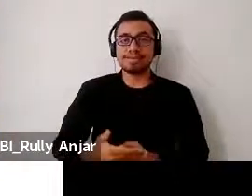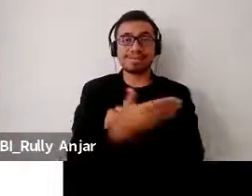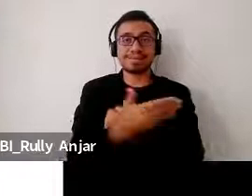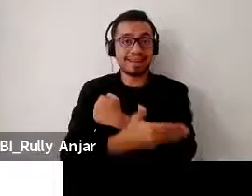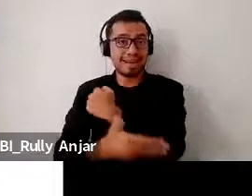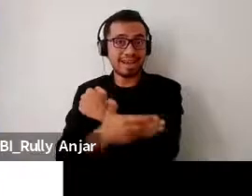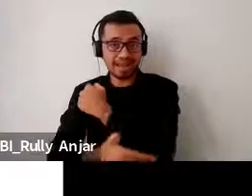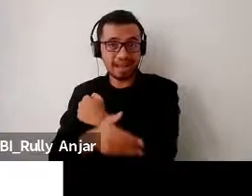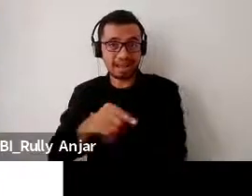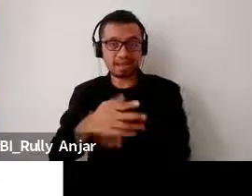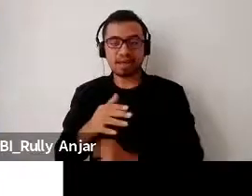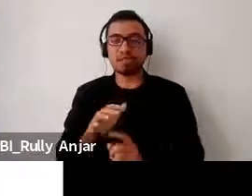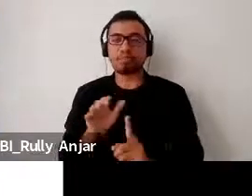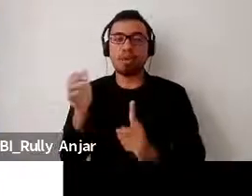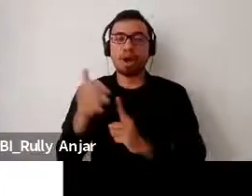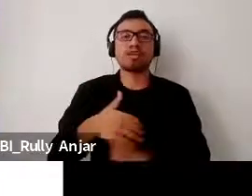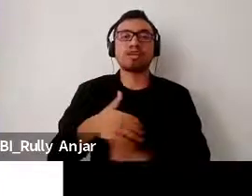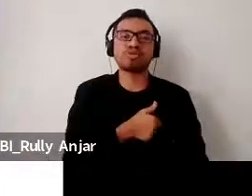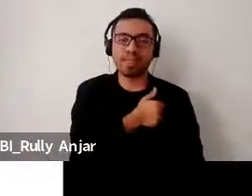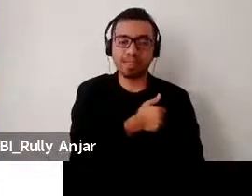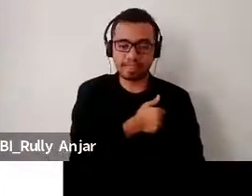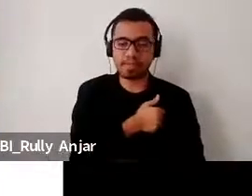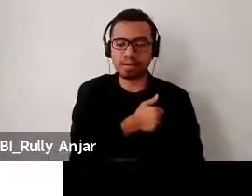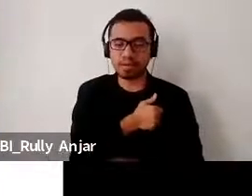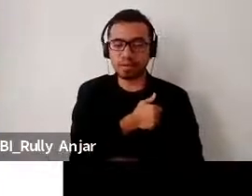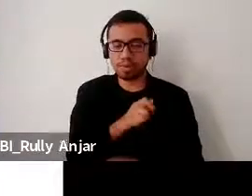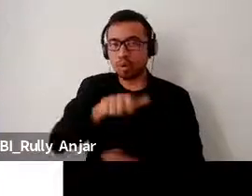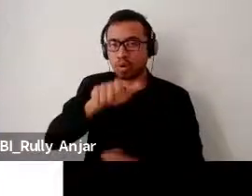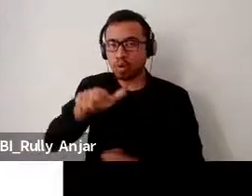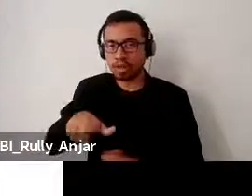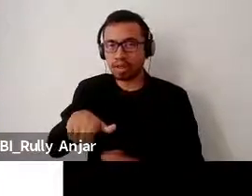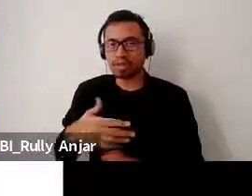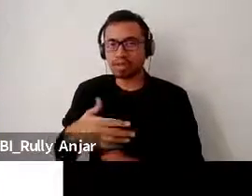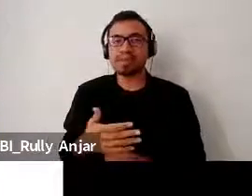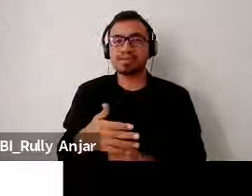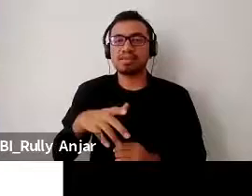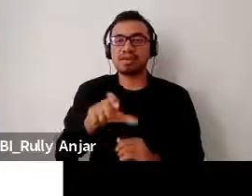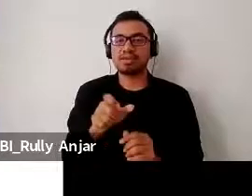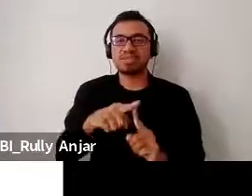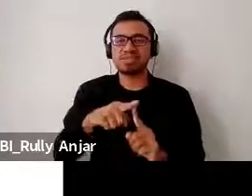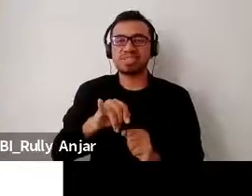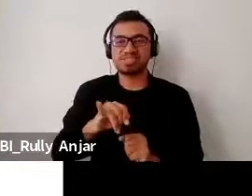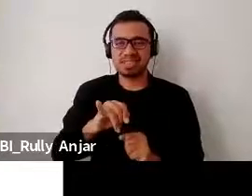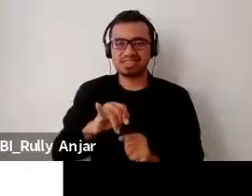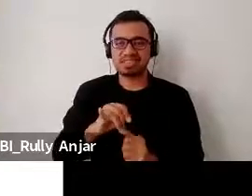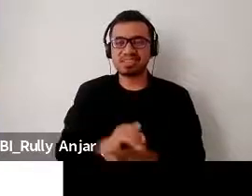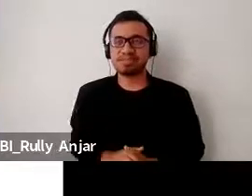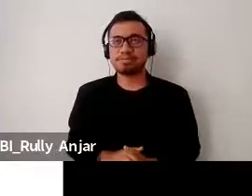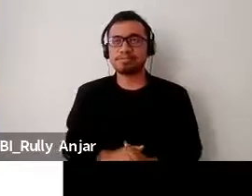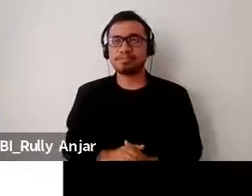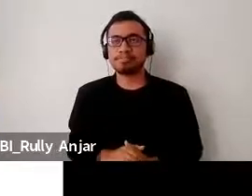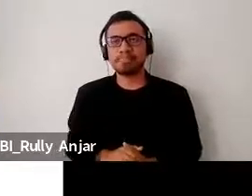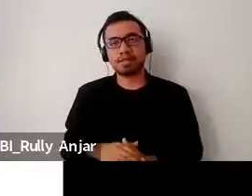yang memperhitungkan unpaid work. Bagaimana caranya social protection itu menghitung unpaid work